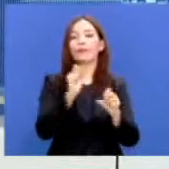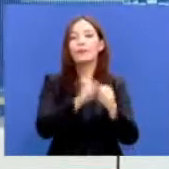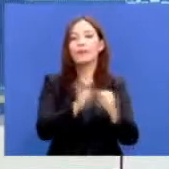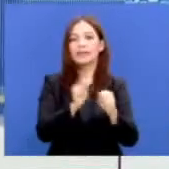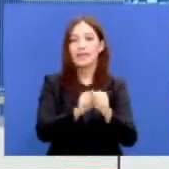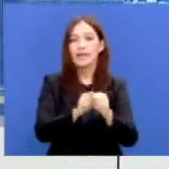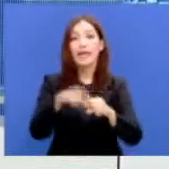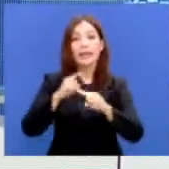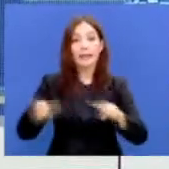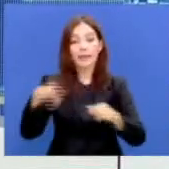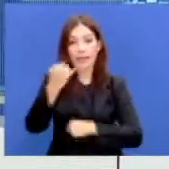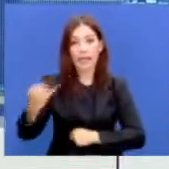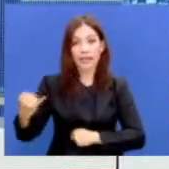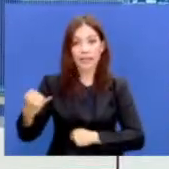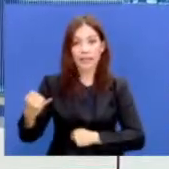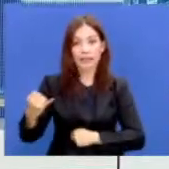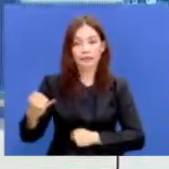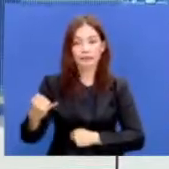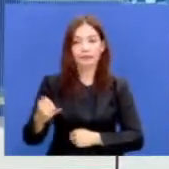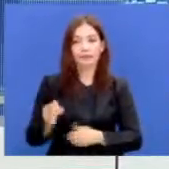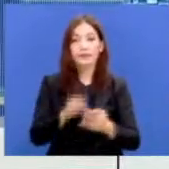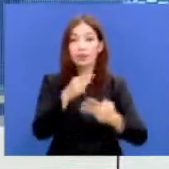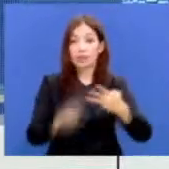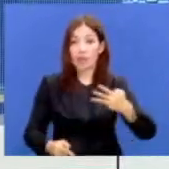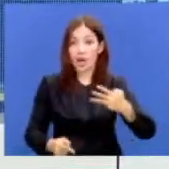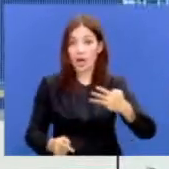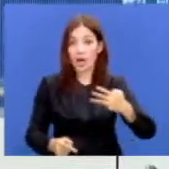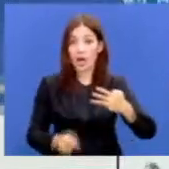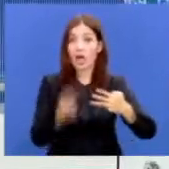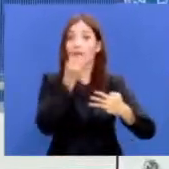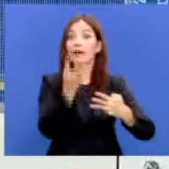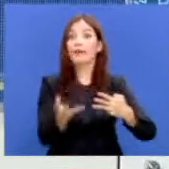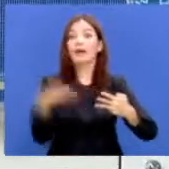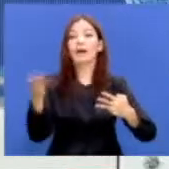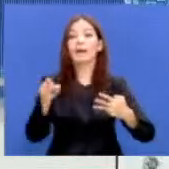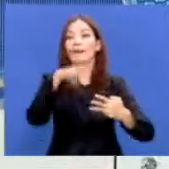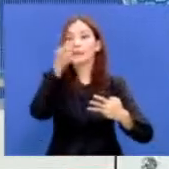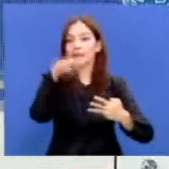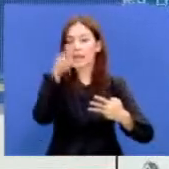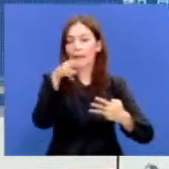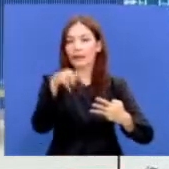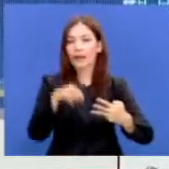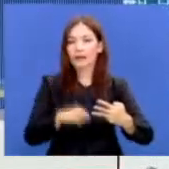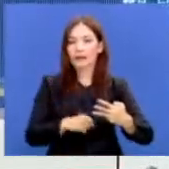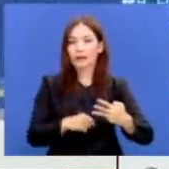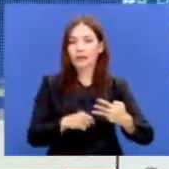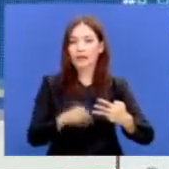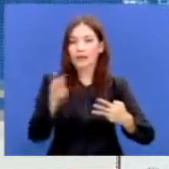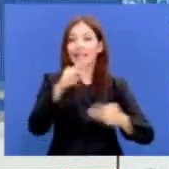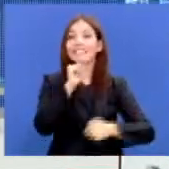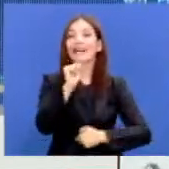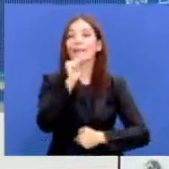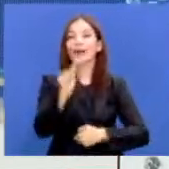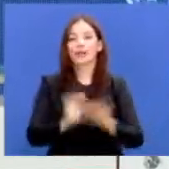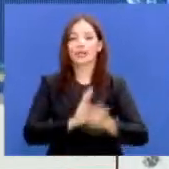terakhir Pak Gita apa sih yang kemudian bisa kita sampaikan mencari aktor aktor ini